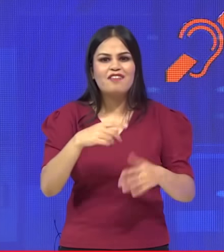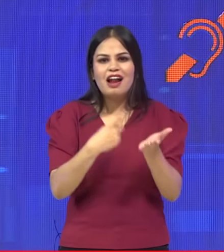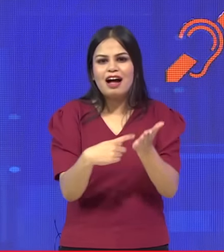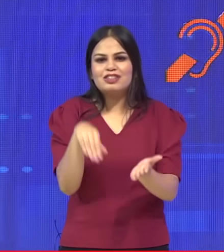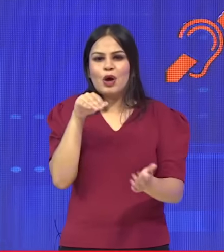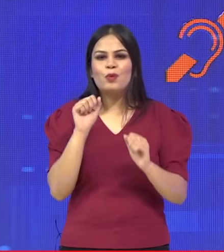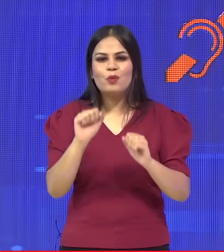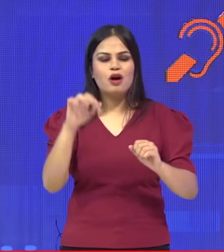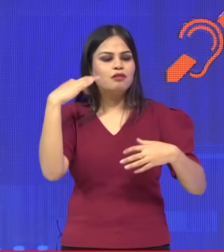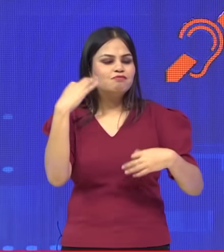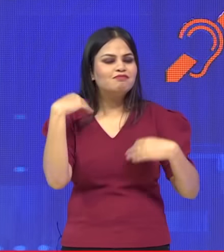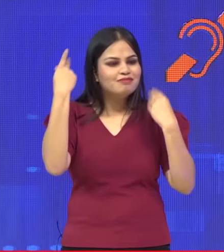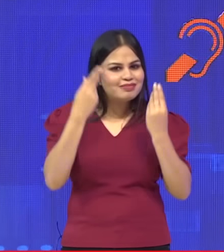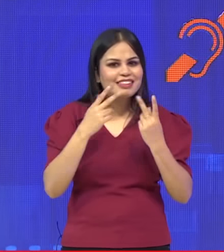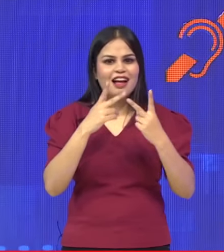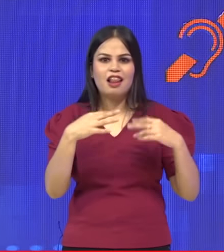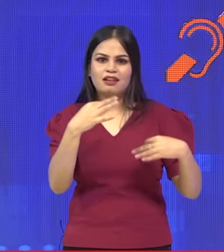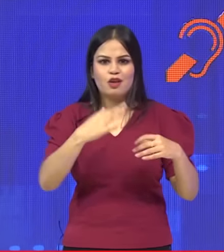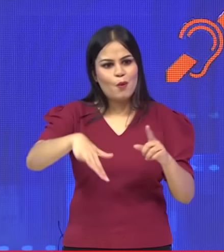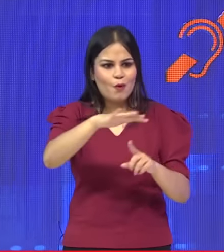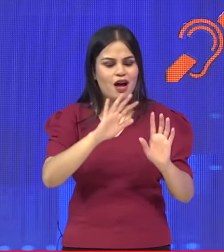सब वहां पर थे